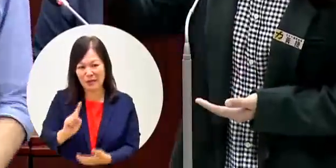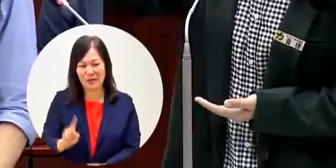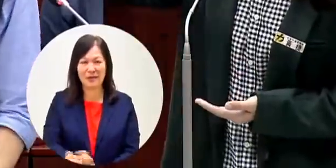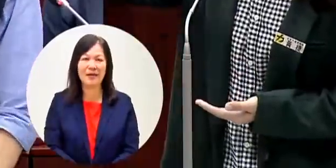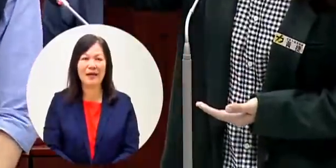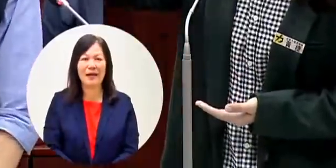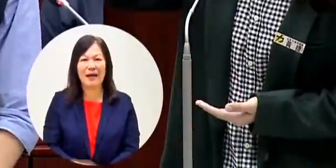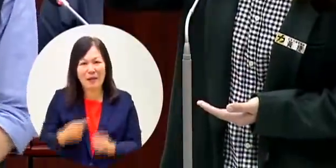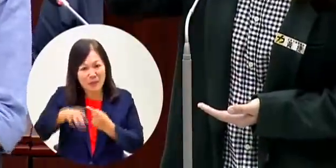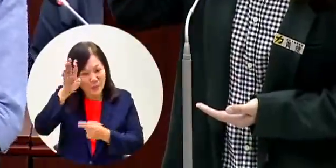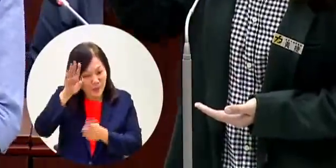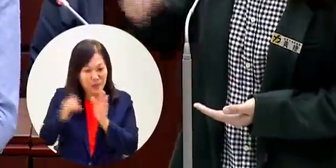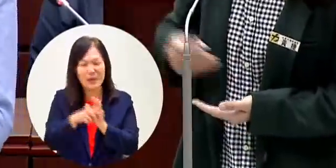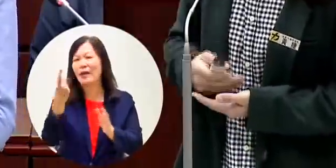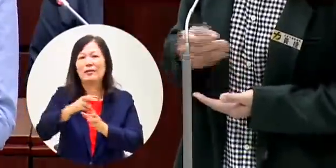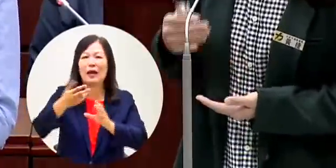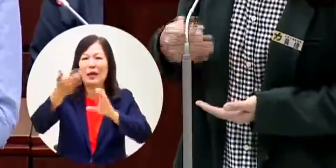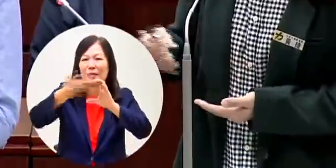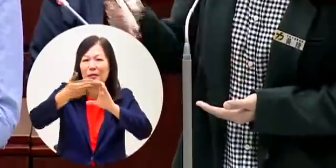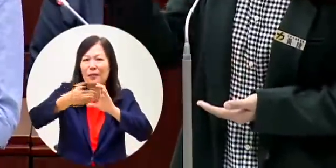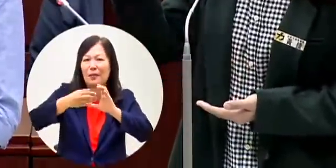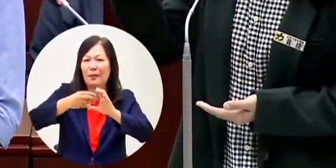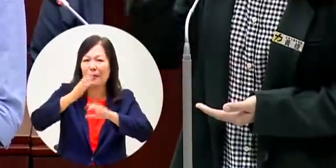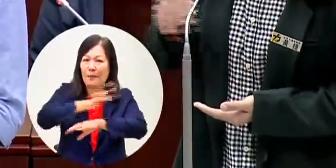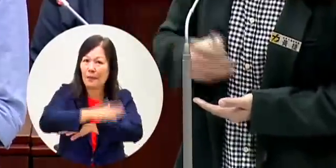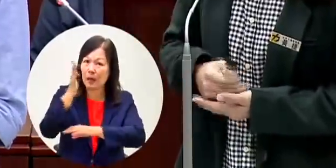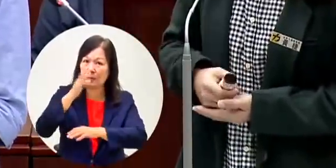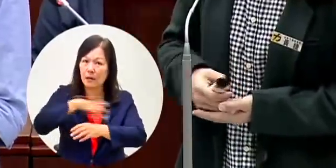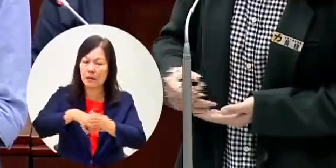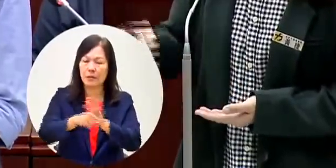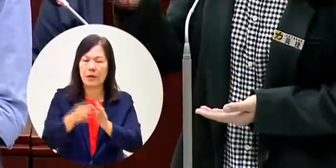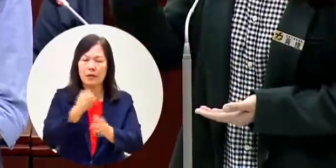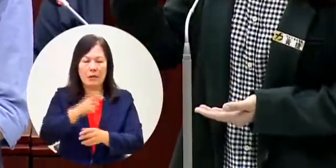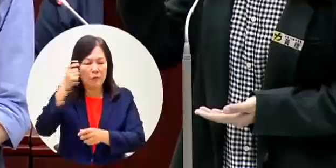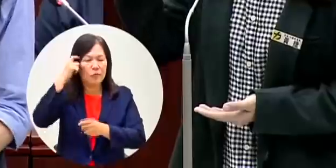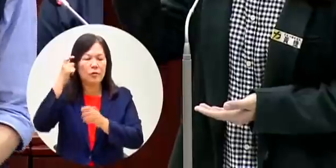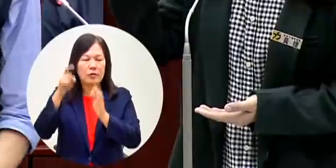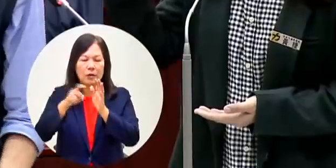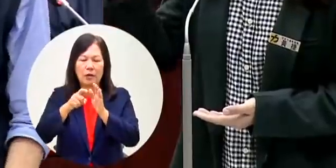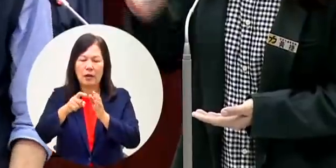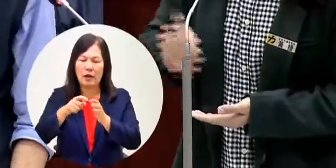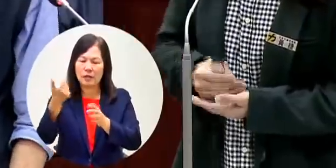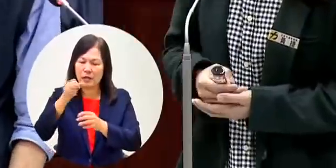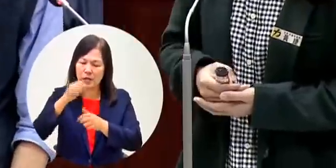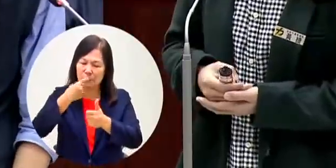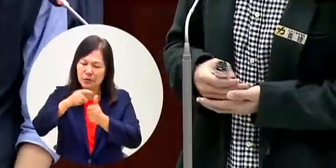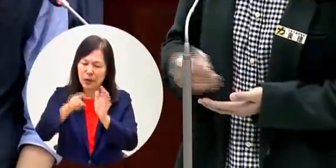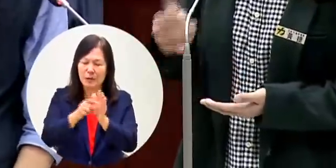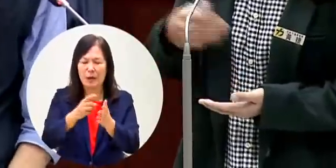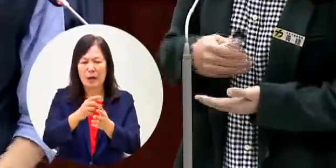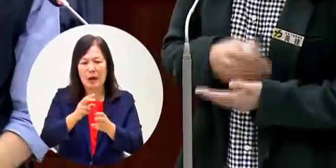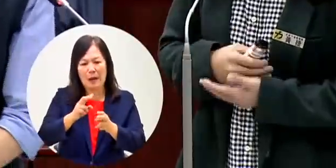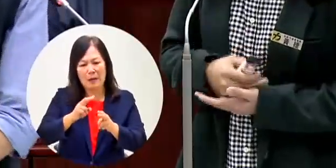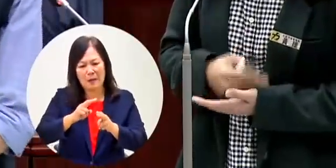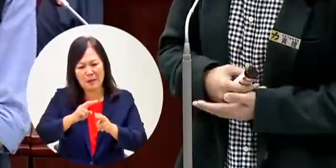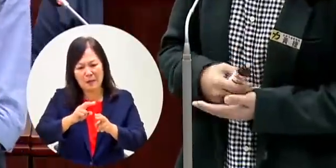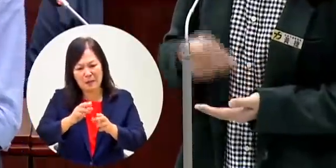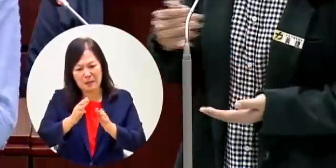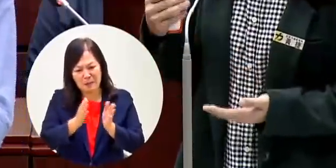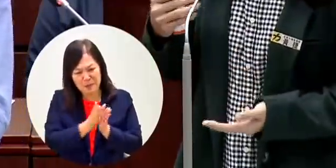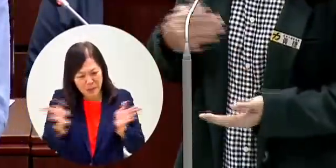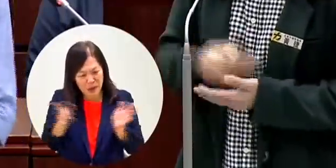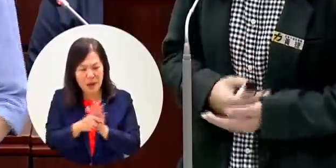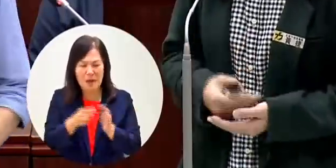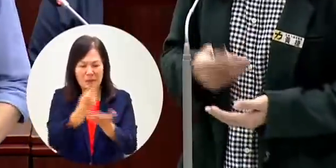说你认为现在性教育的开放程度不是大家都能接受，而且你认为你不会照单全